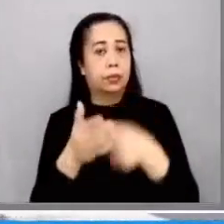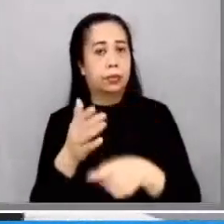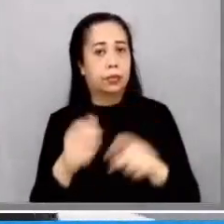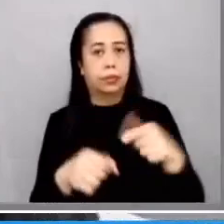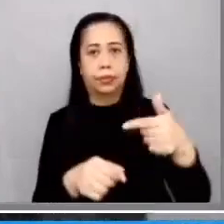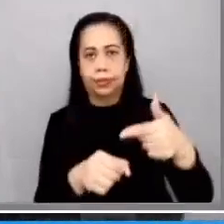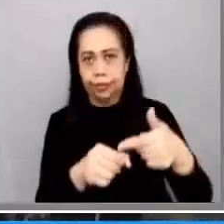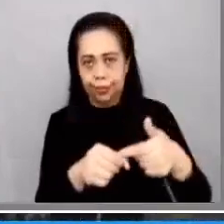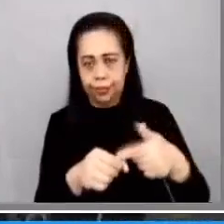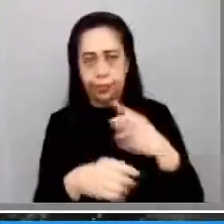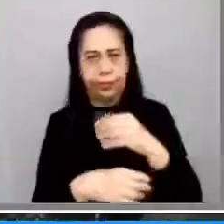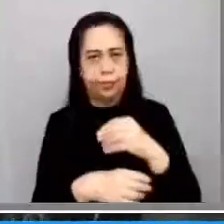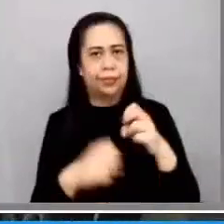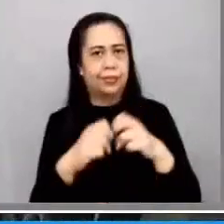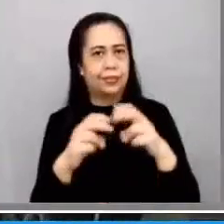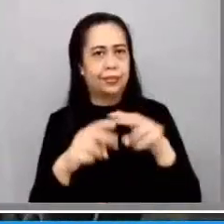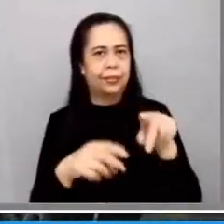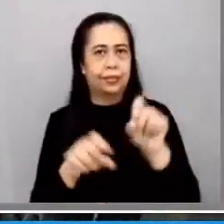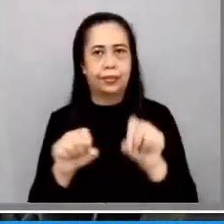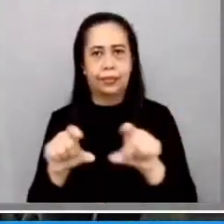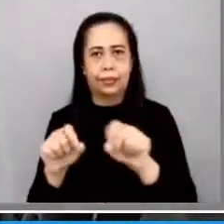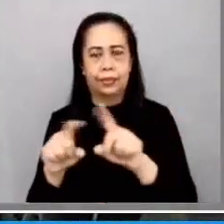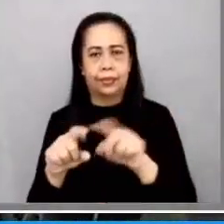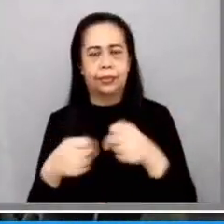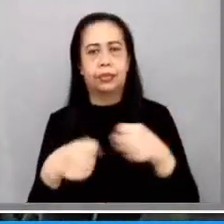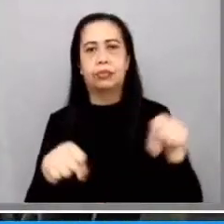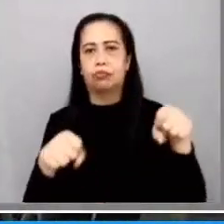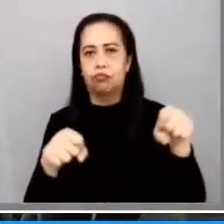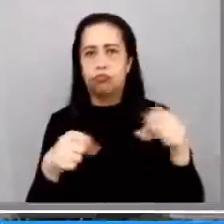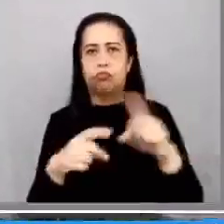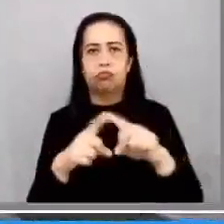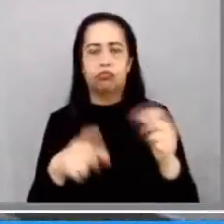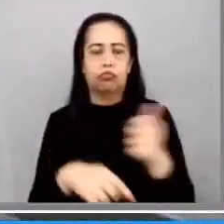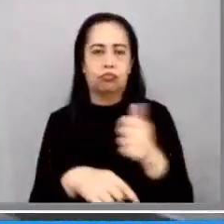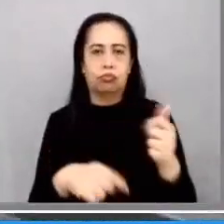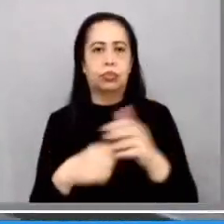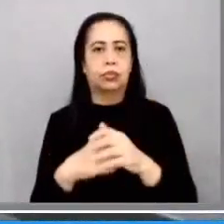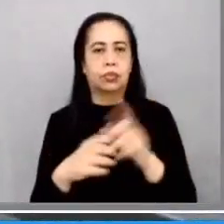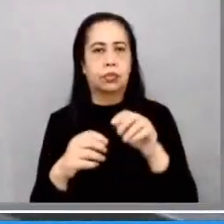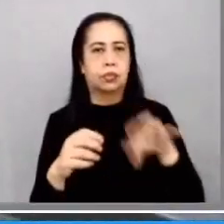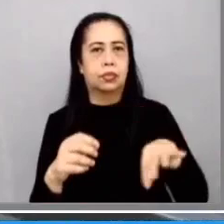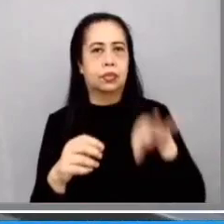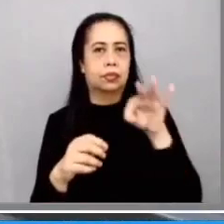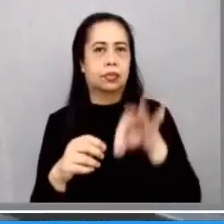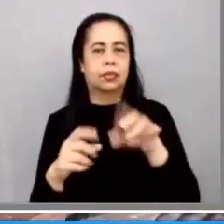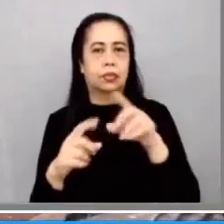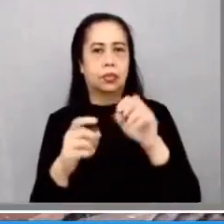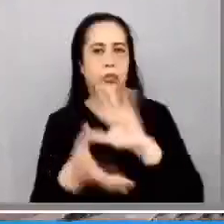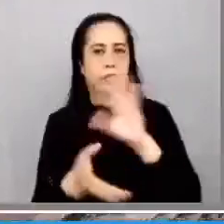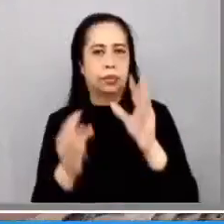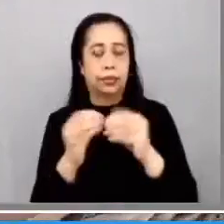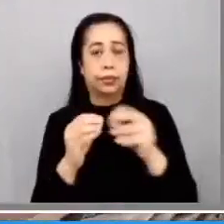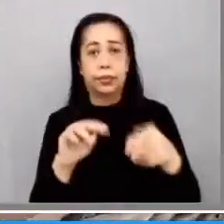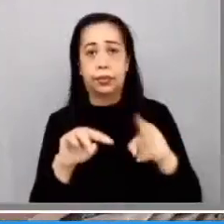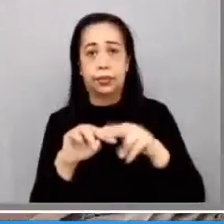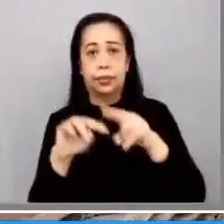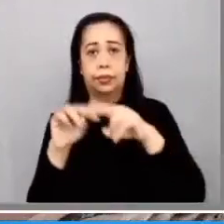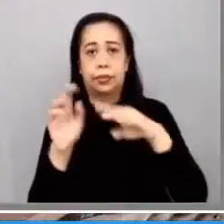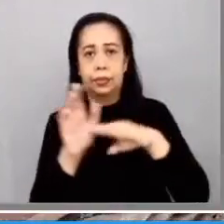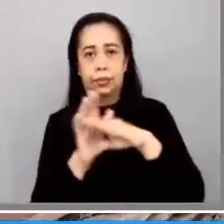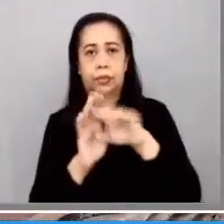at maging sa mga ibinibentang motorsiklo. Pangunahing nag-ambag naman sa overall inflation ang food